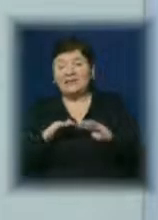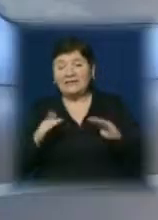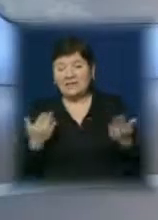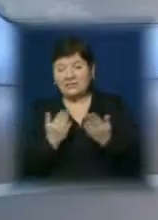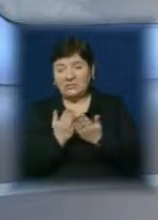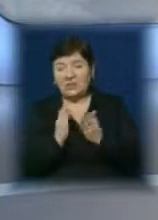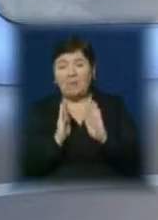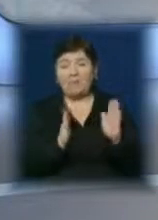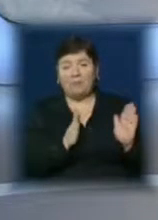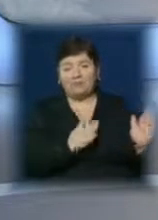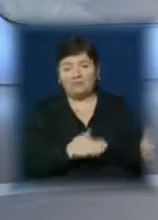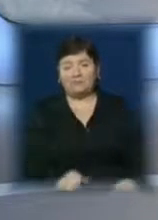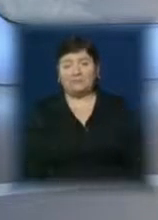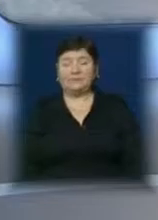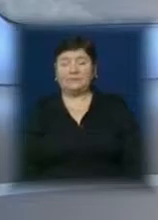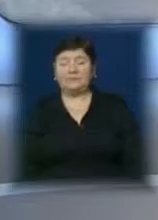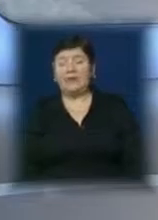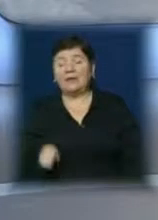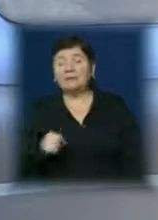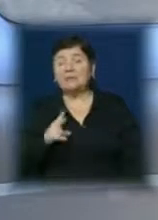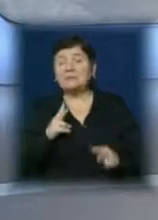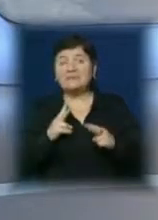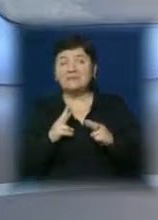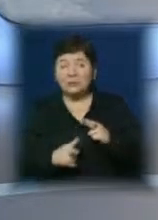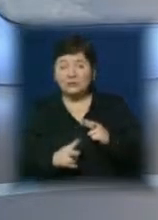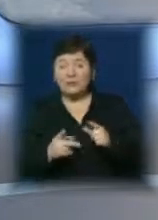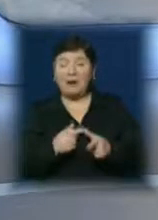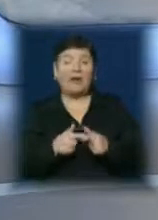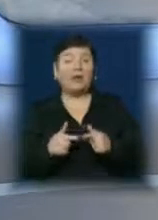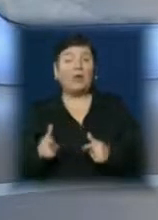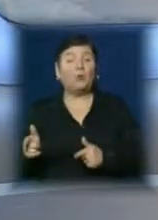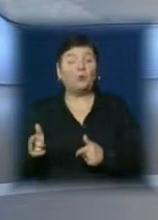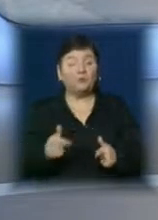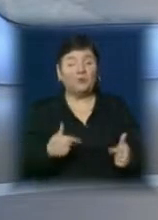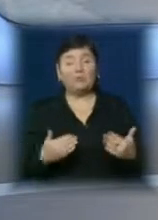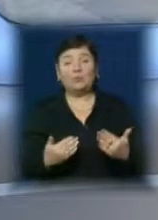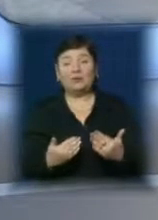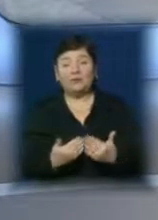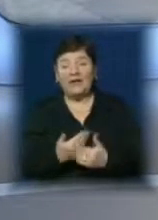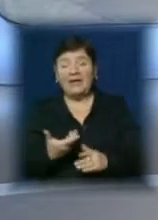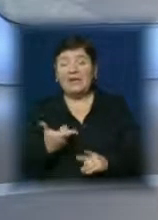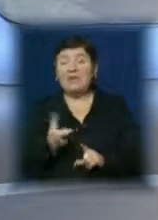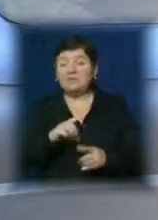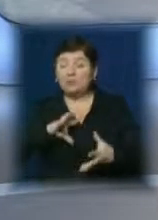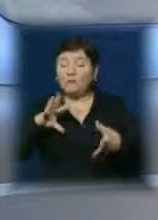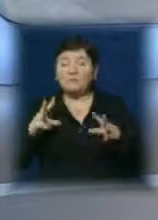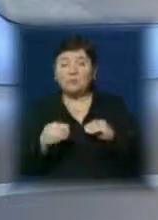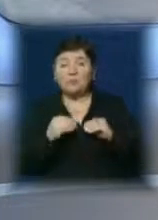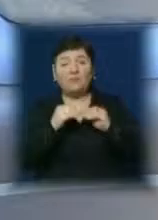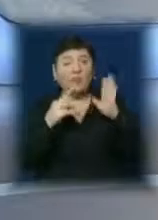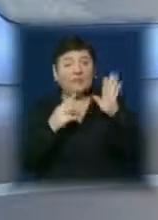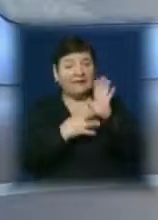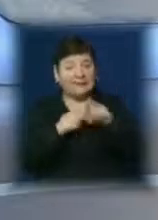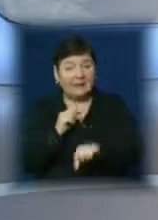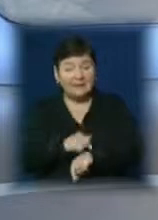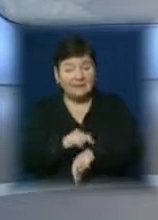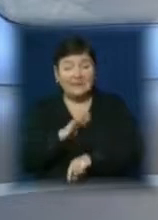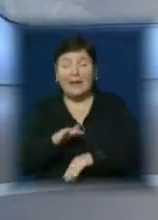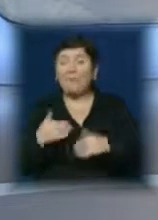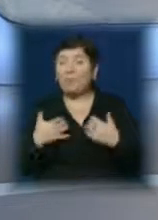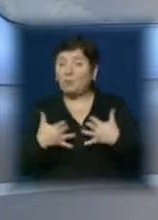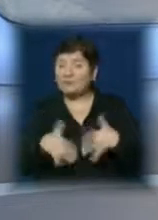передачі цих книг у поколоночки з інших районів, обов'язково всі долучаться, нема сумніву. Але от першу партію зараз ми вже